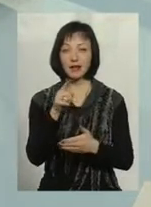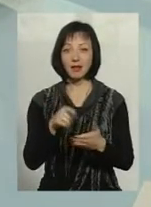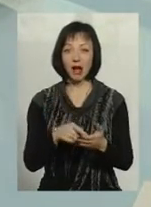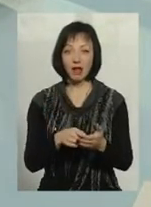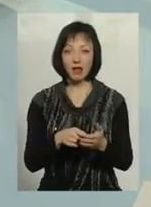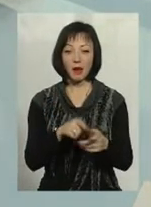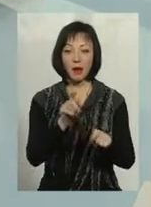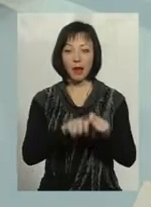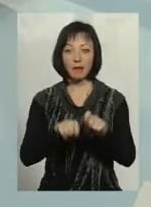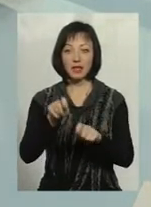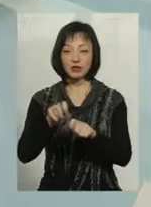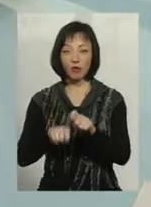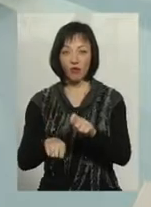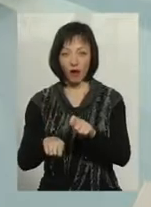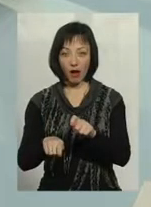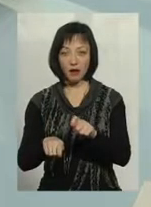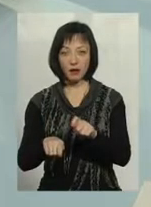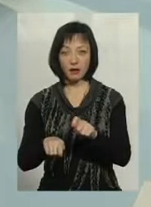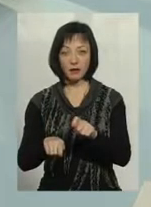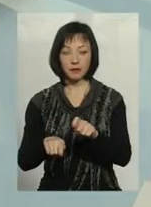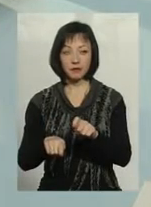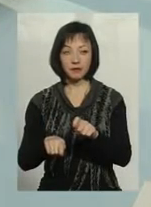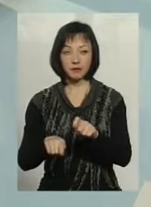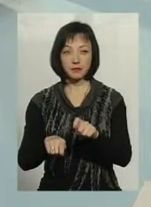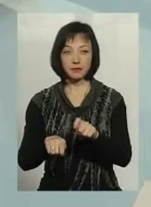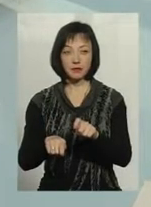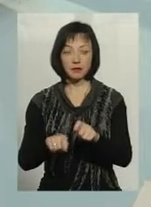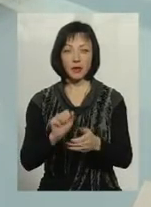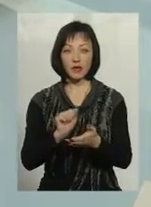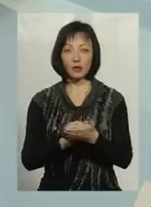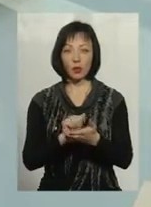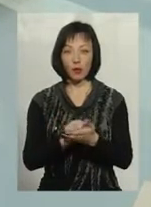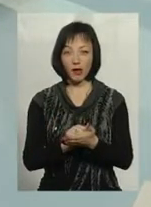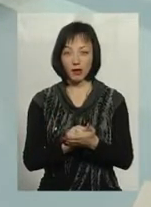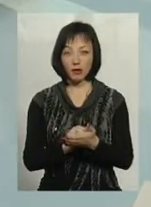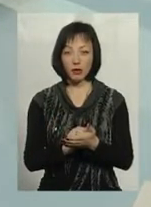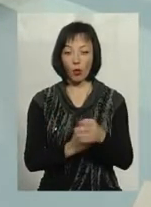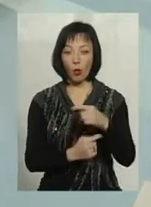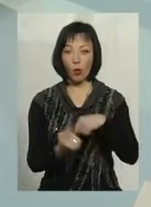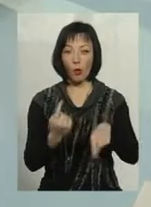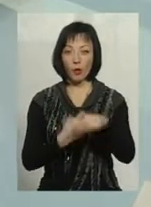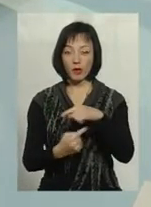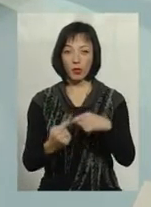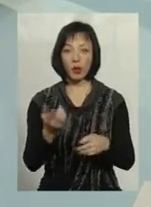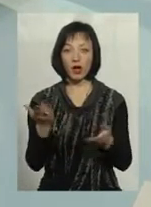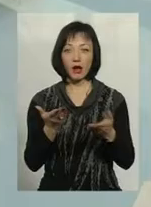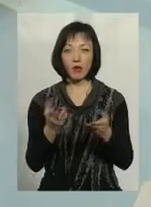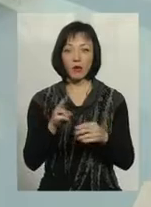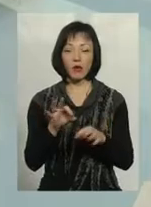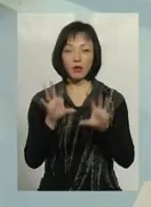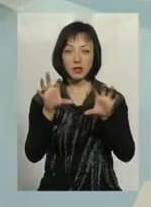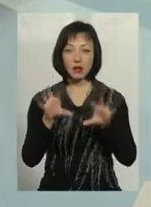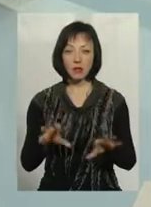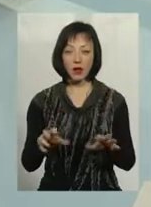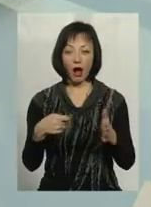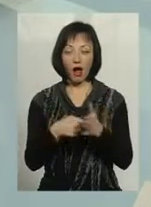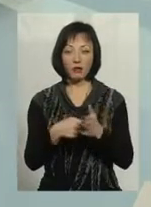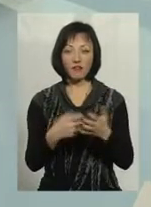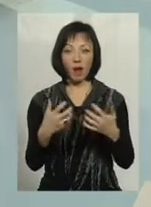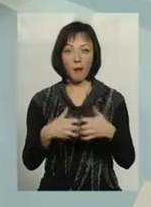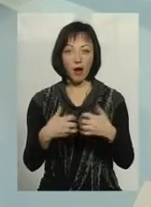мільйона, ну, зараз, якщо розказувати, то, в принципі, підприємці навіть зацікавлені буде в тому, щоб показувати реалізацію якомога більше. Тому що, чим далі